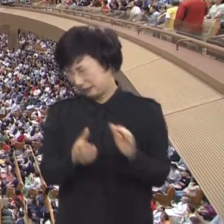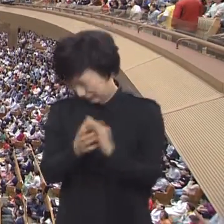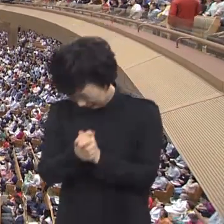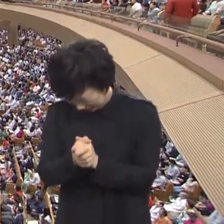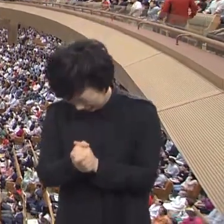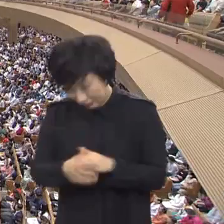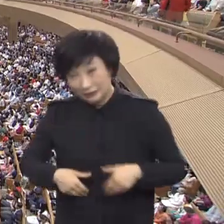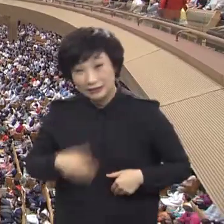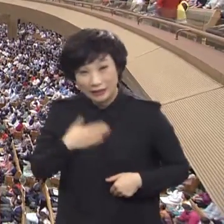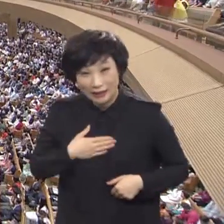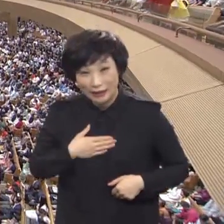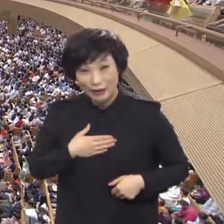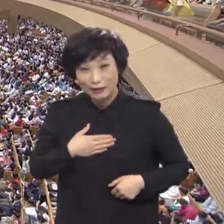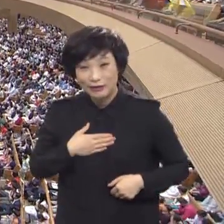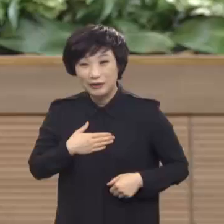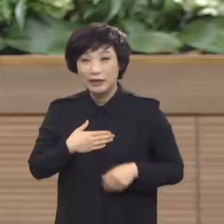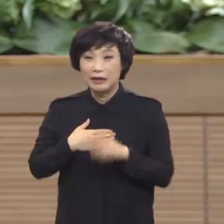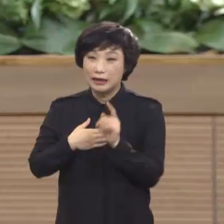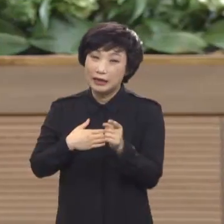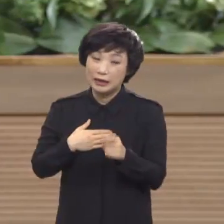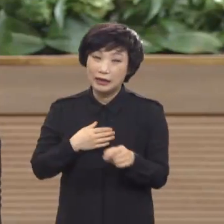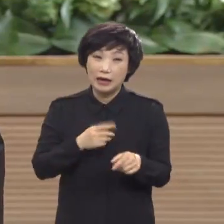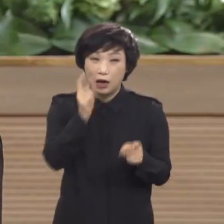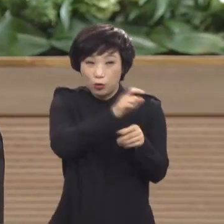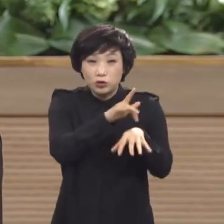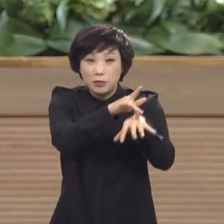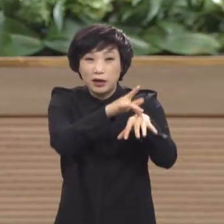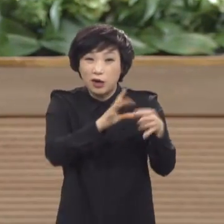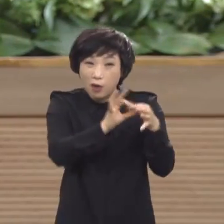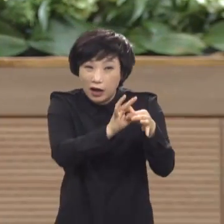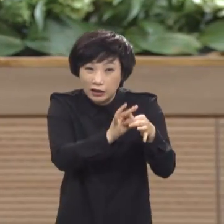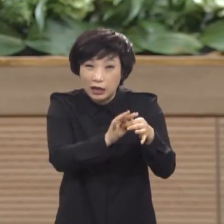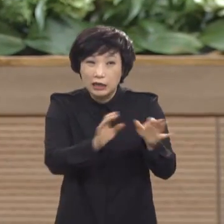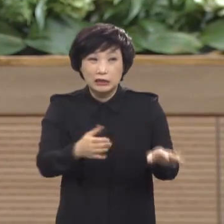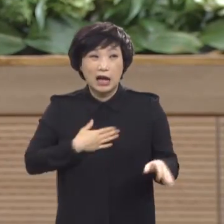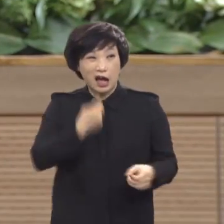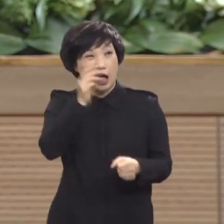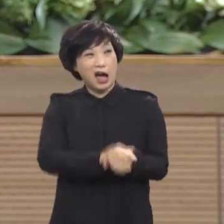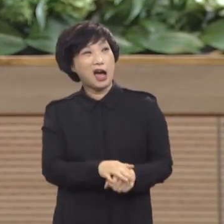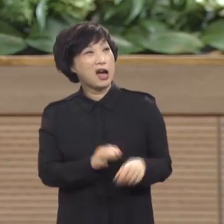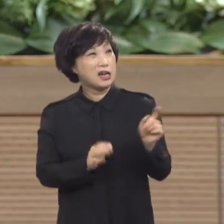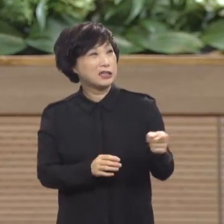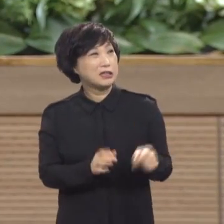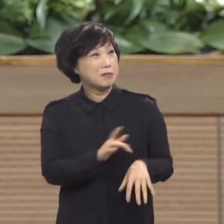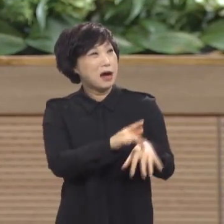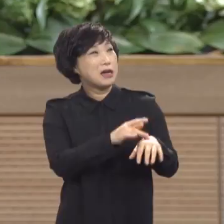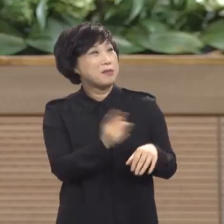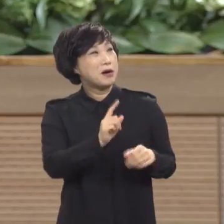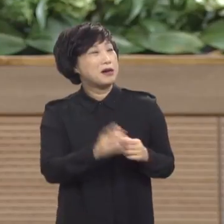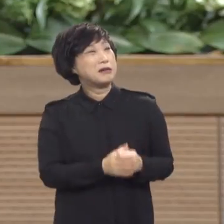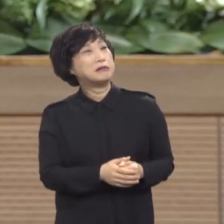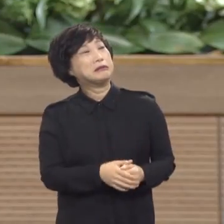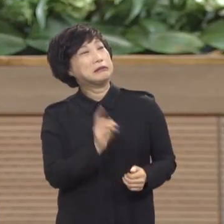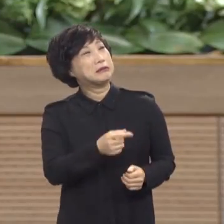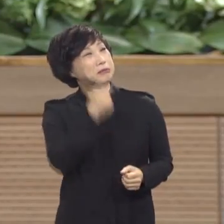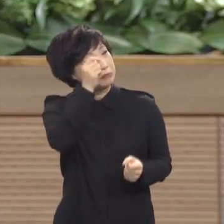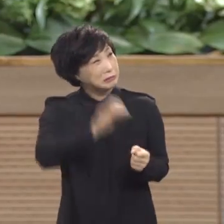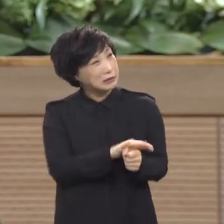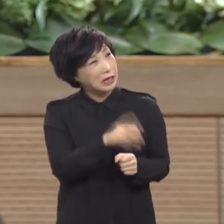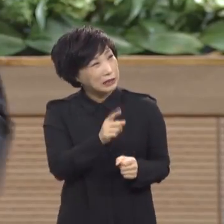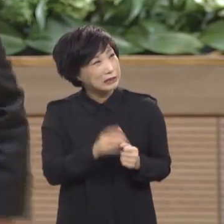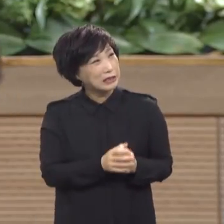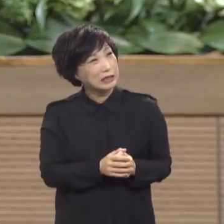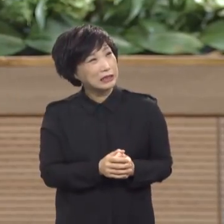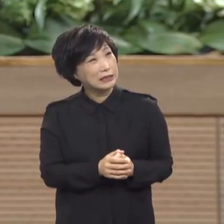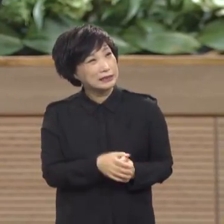당연하게. 어쩌다 네가 악한 자에 사용당하여 나에게 누명 씌우냐. 너 참 불쌍한 가인 같은 놈이로다. 이렇게